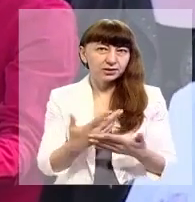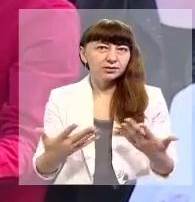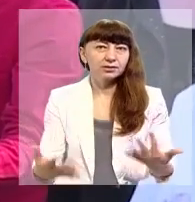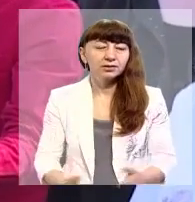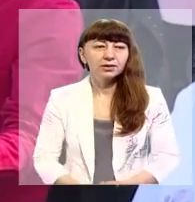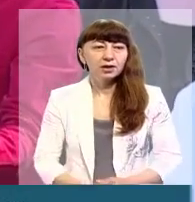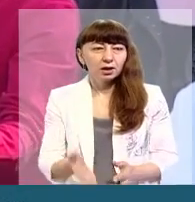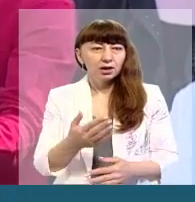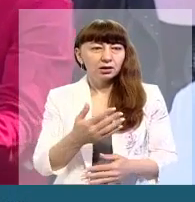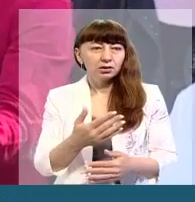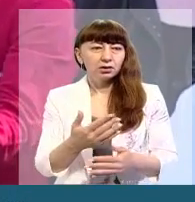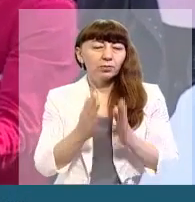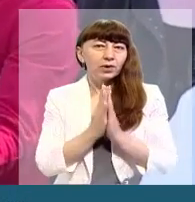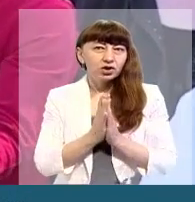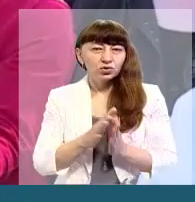Я прошу у